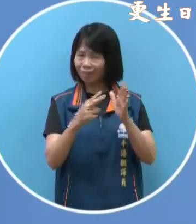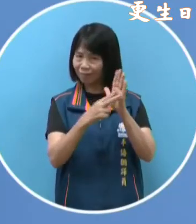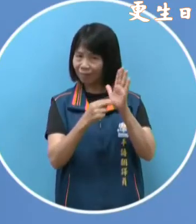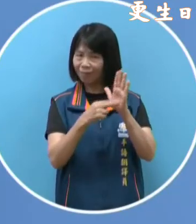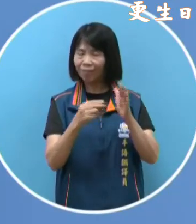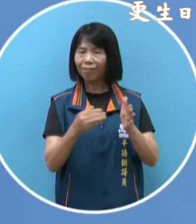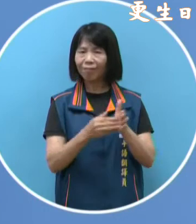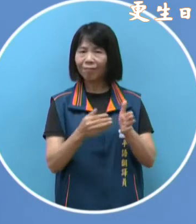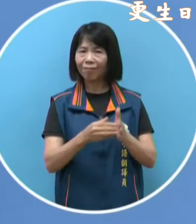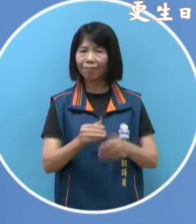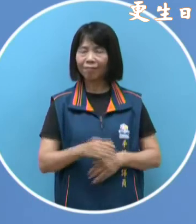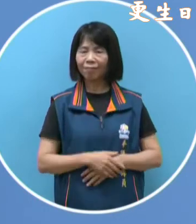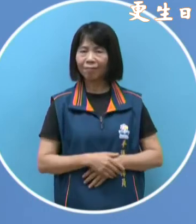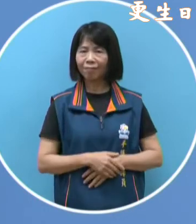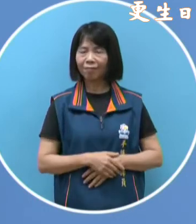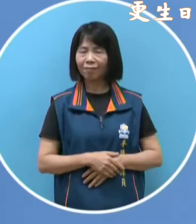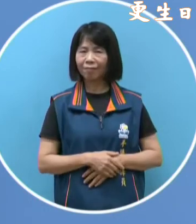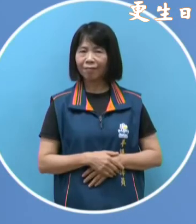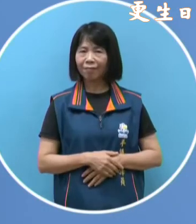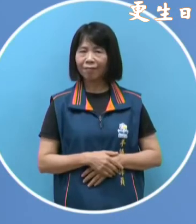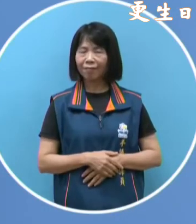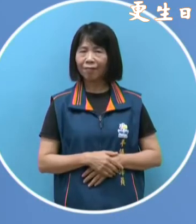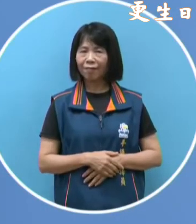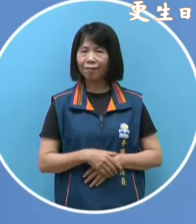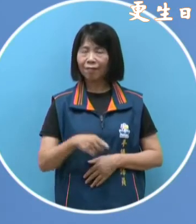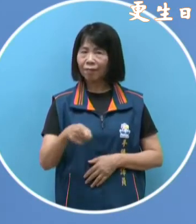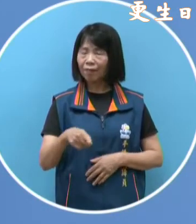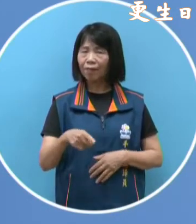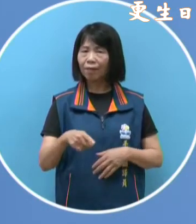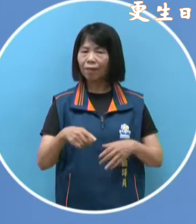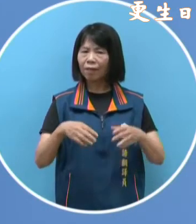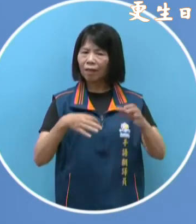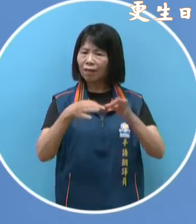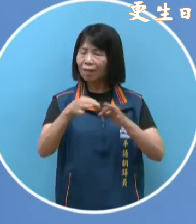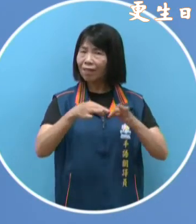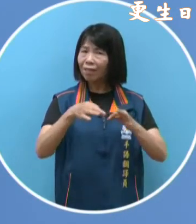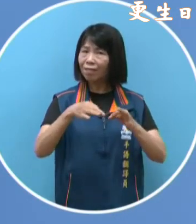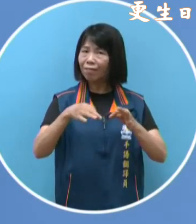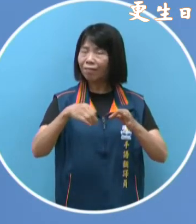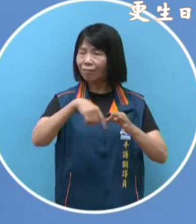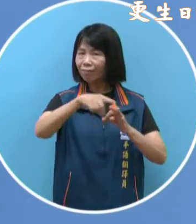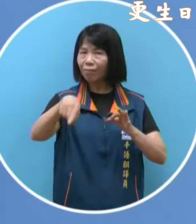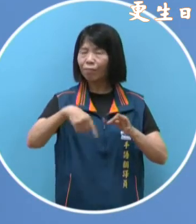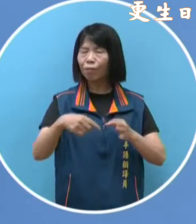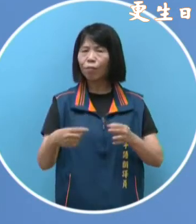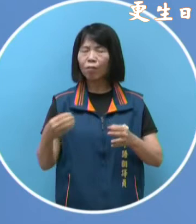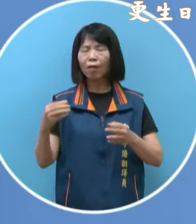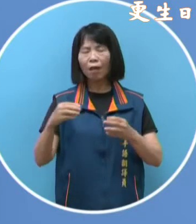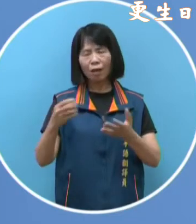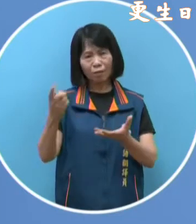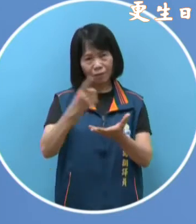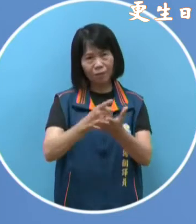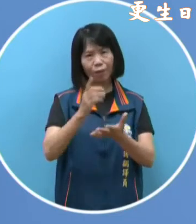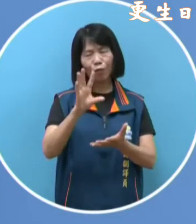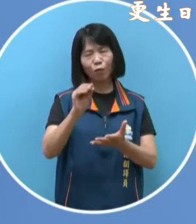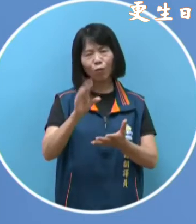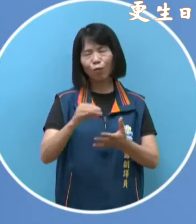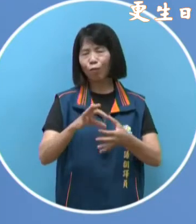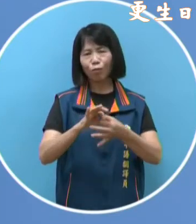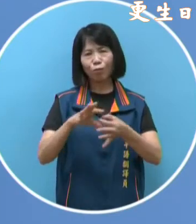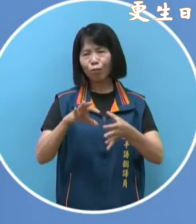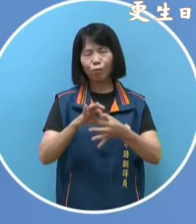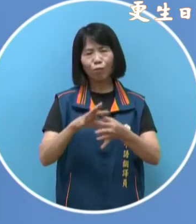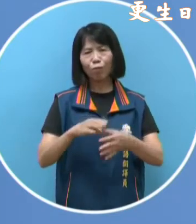位这个开店的哈店家的朋友呢，不管你有没有参加这一次的这